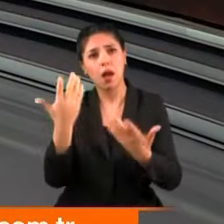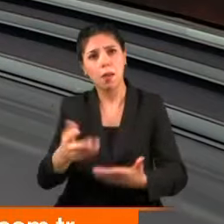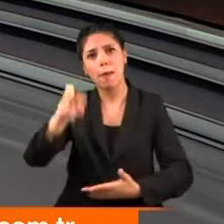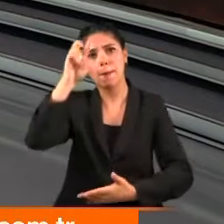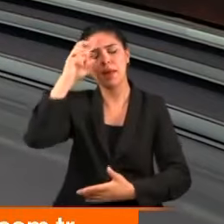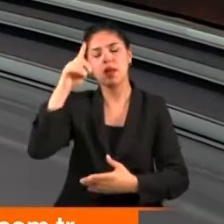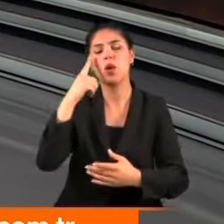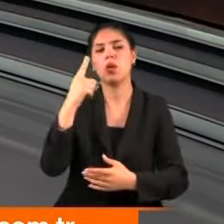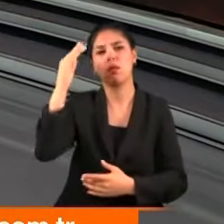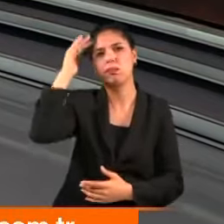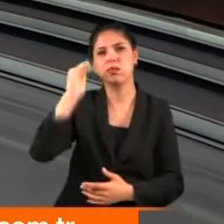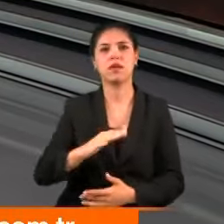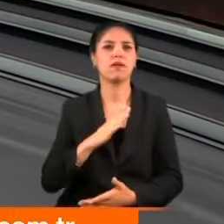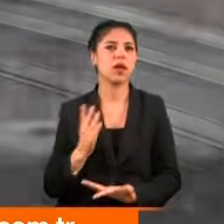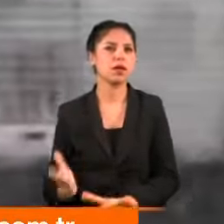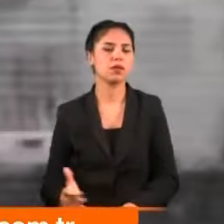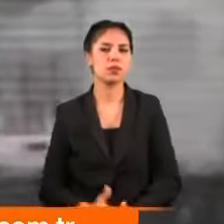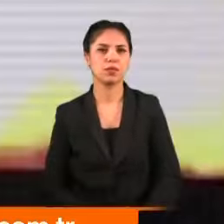çöküşün eşiğinde.